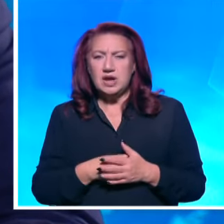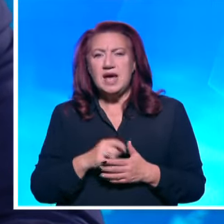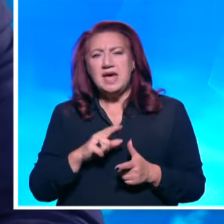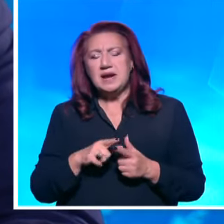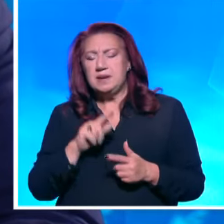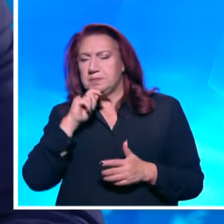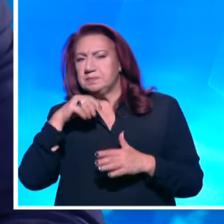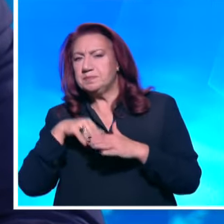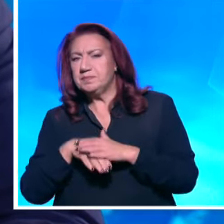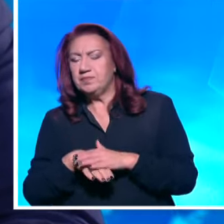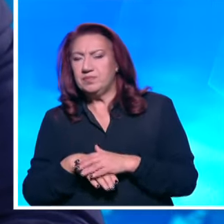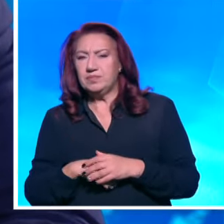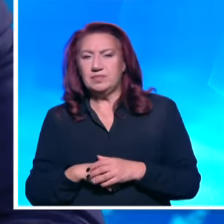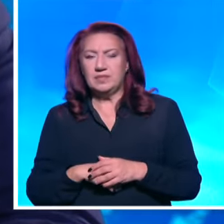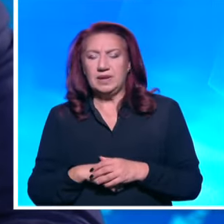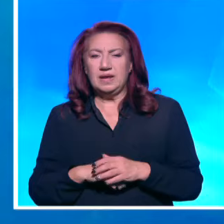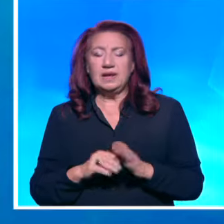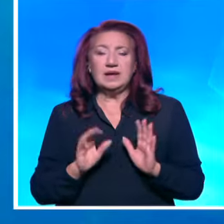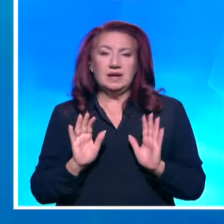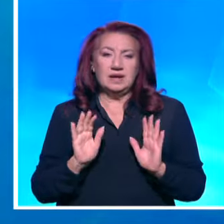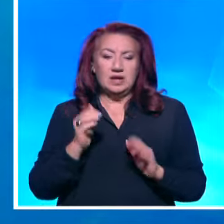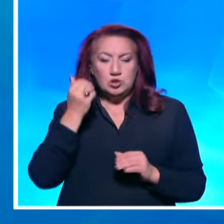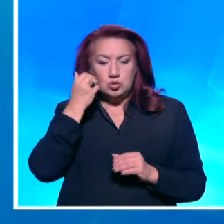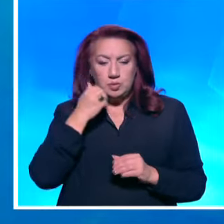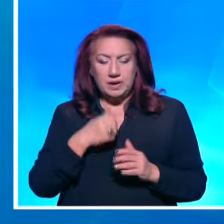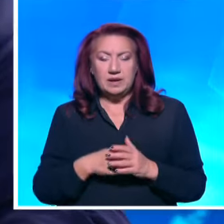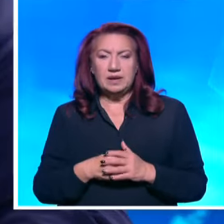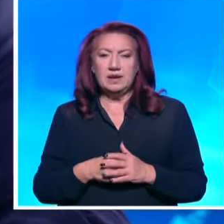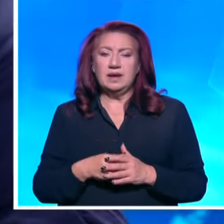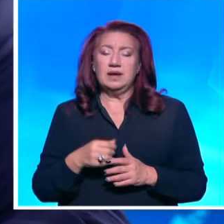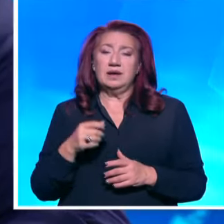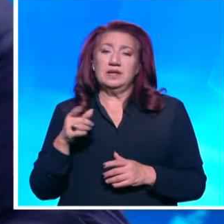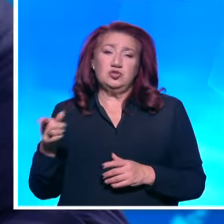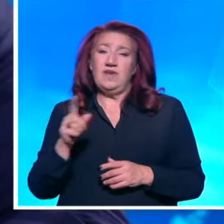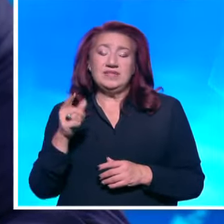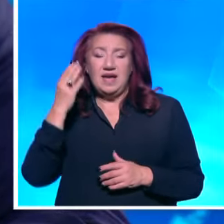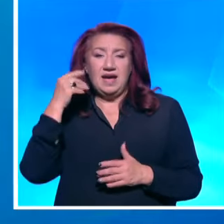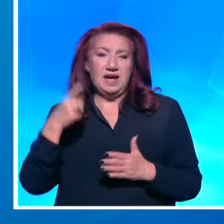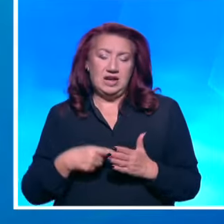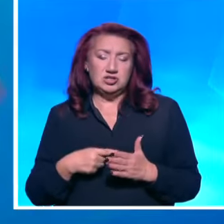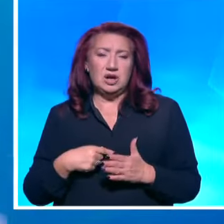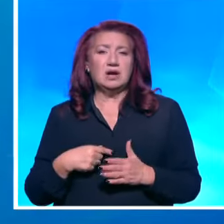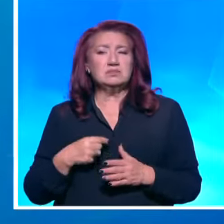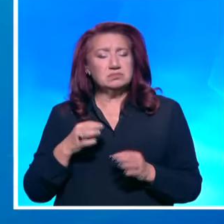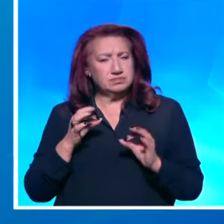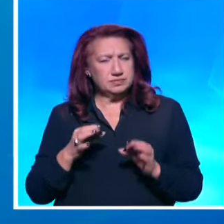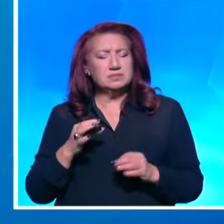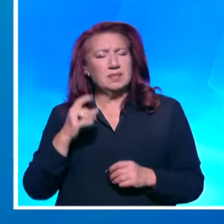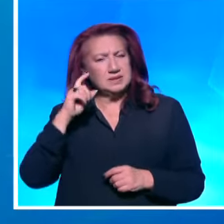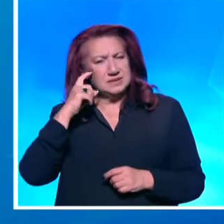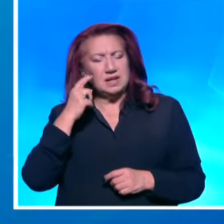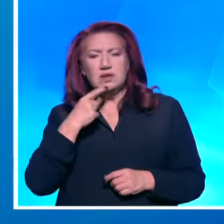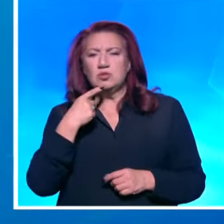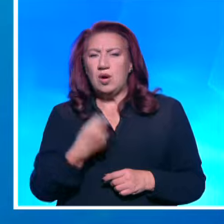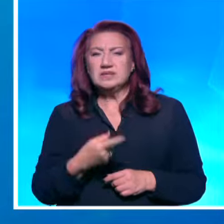истина ти просто казваш нека да кажем не грешиш а съзнателно казваш неистини показваме в новините различни примери но но